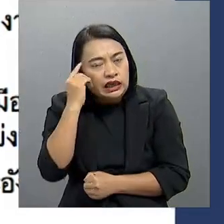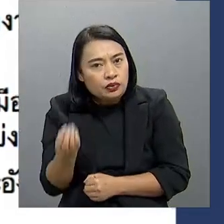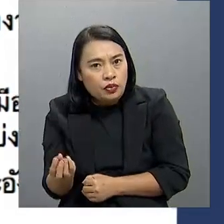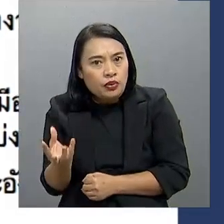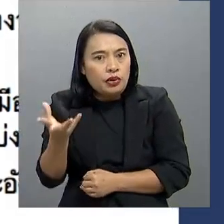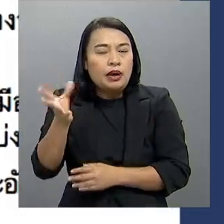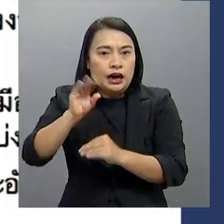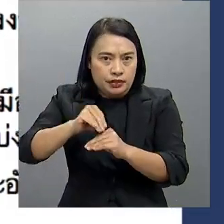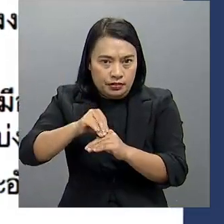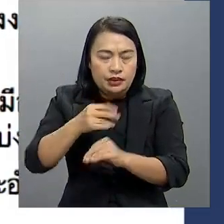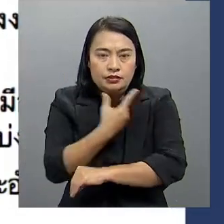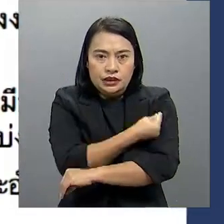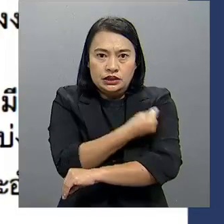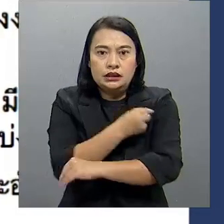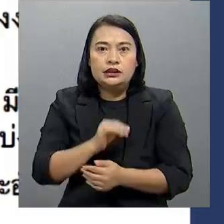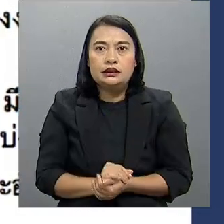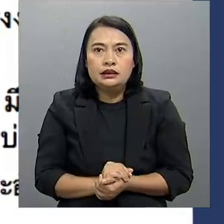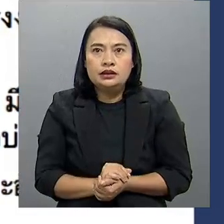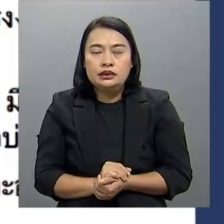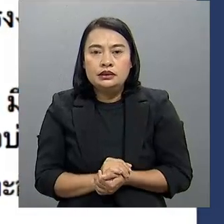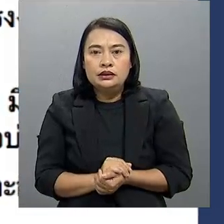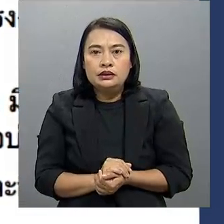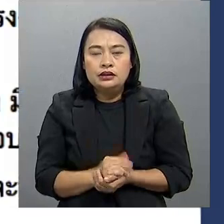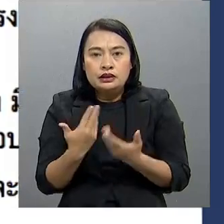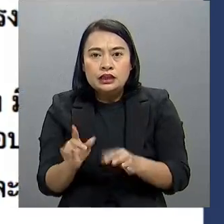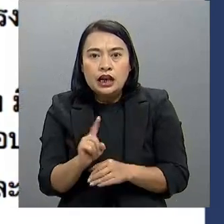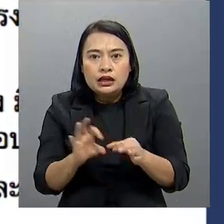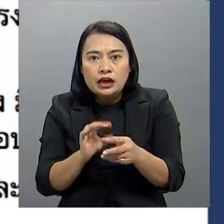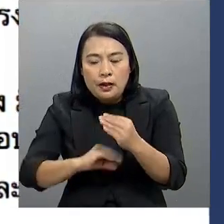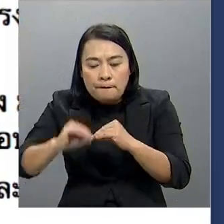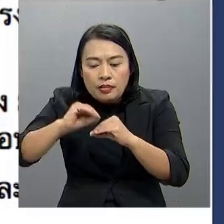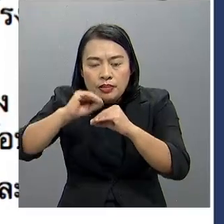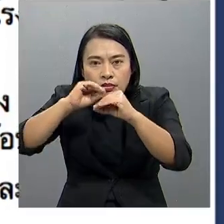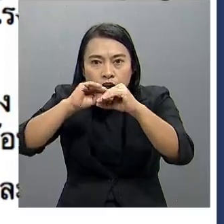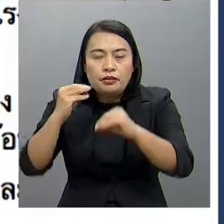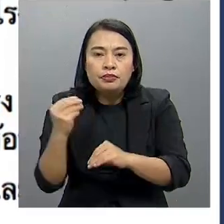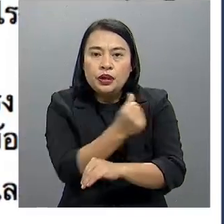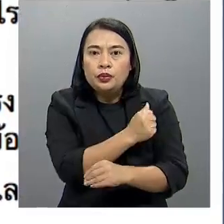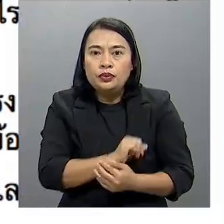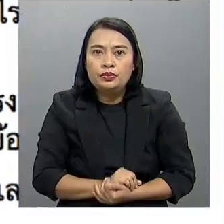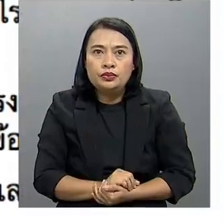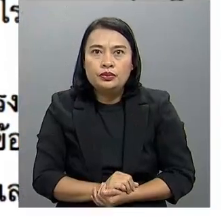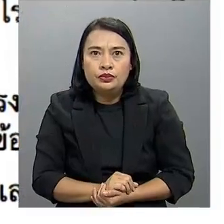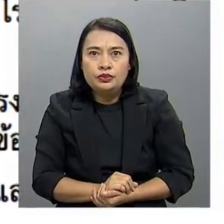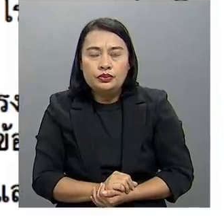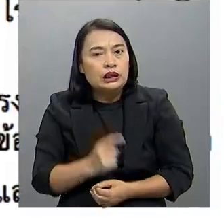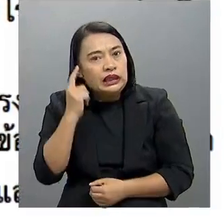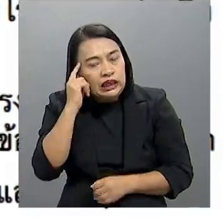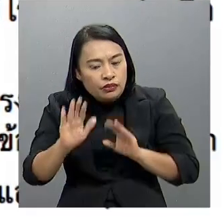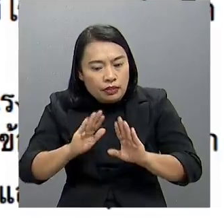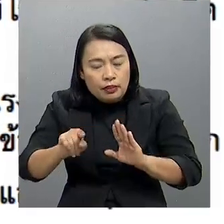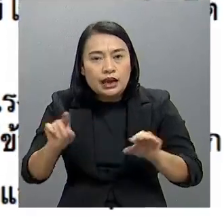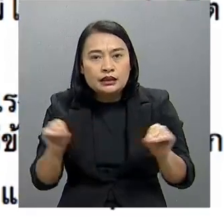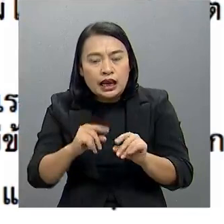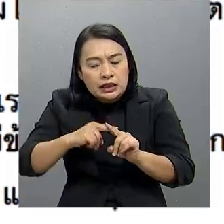ที่เคยคาดการณ์ไว้และอัตราการเพิ่มจะทวีคูณอย่างรวดเร็วและคาดว่าในอีกไม่กี่เดือนข้างหน้าน่าจะเห็น